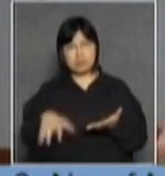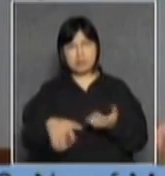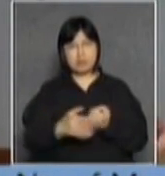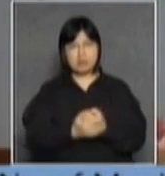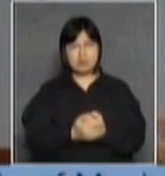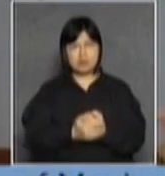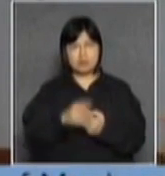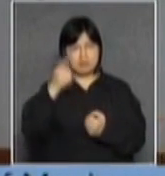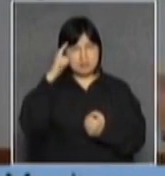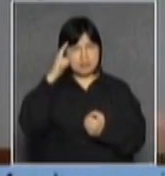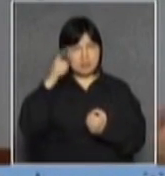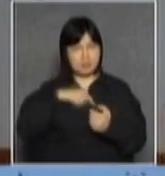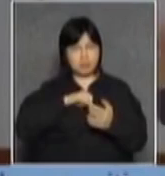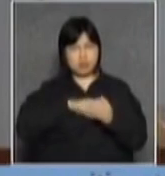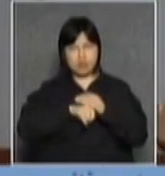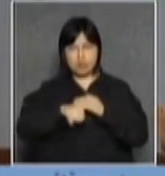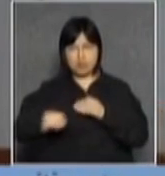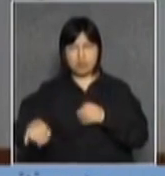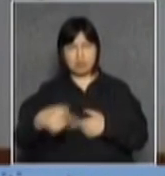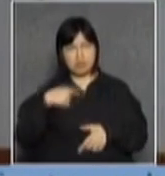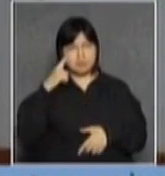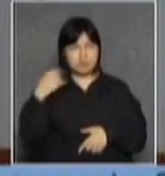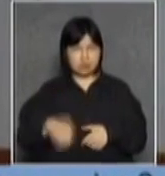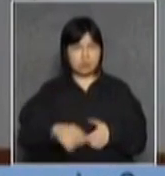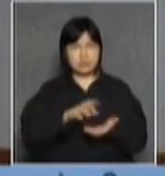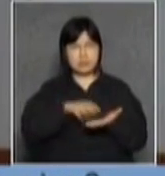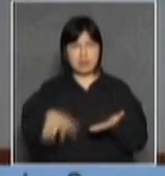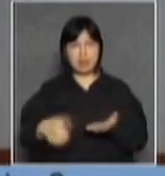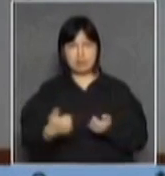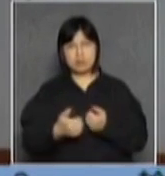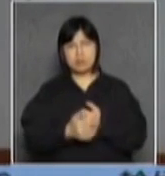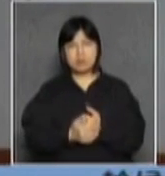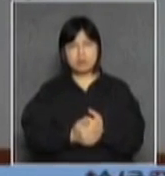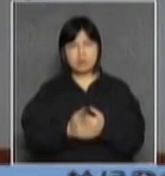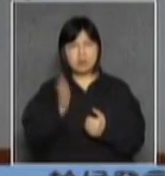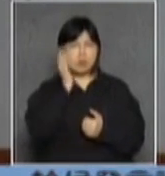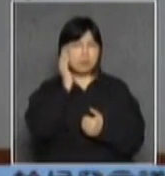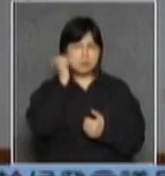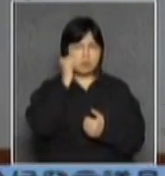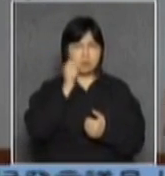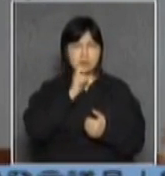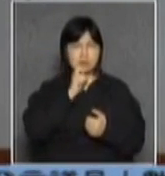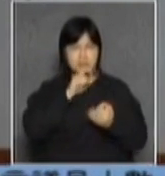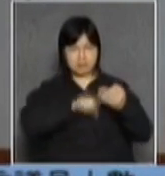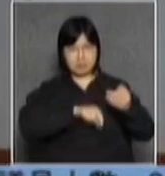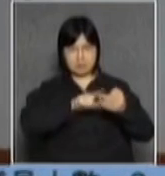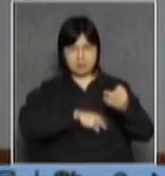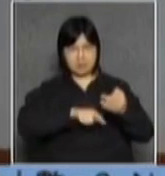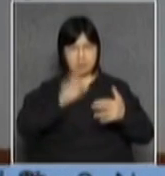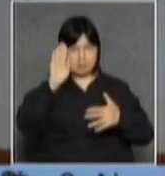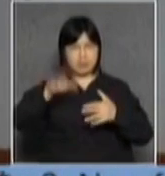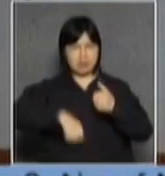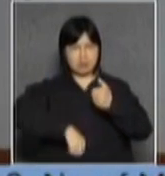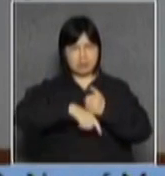日諗嘢害人，日日都諗唔明，咁就抄一個澳洲就有一個名副其實叫做未來基